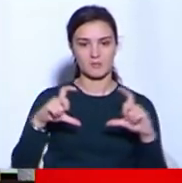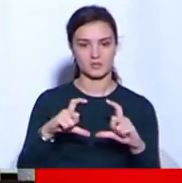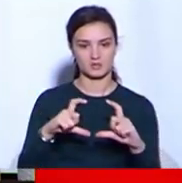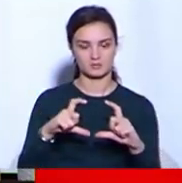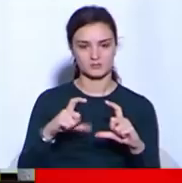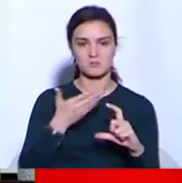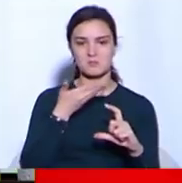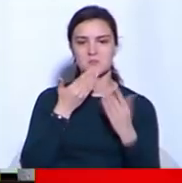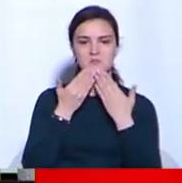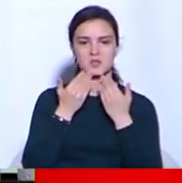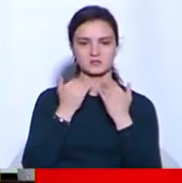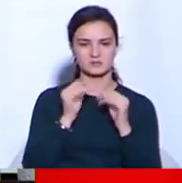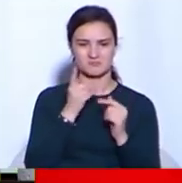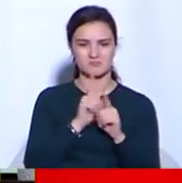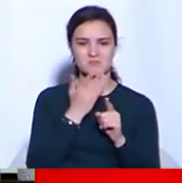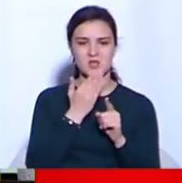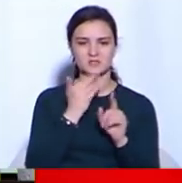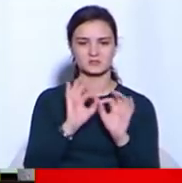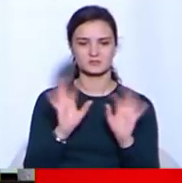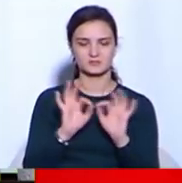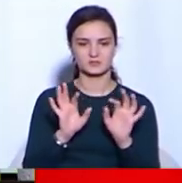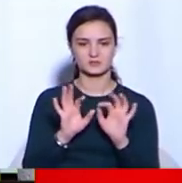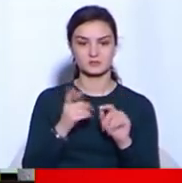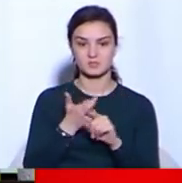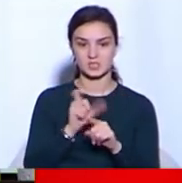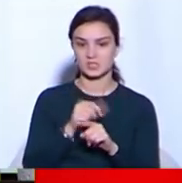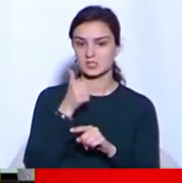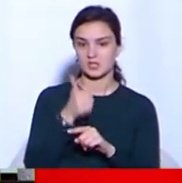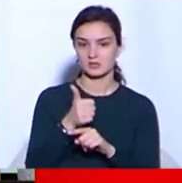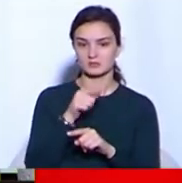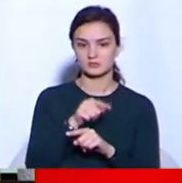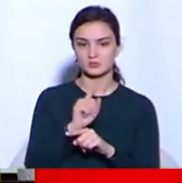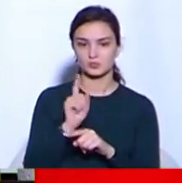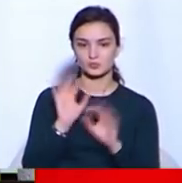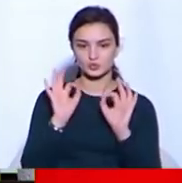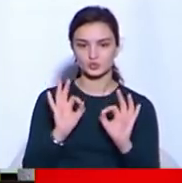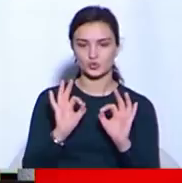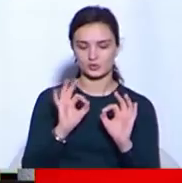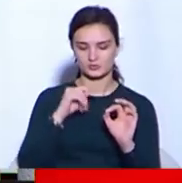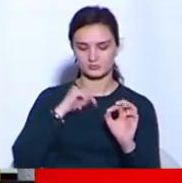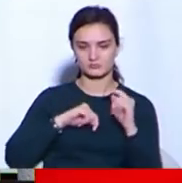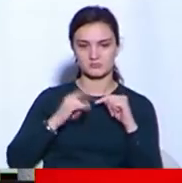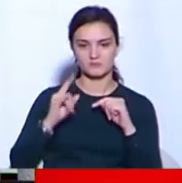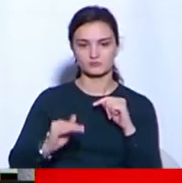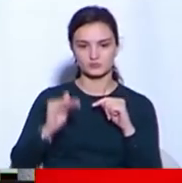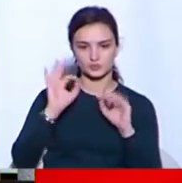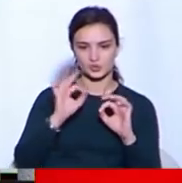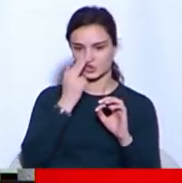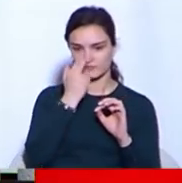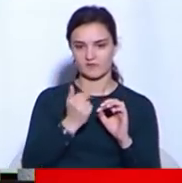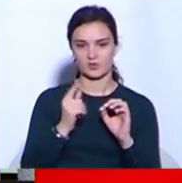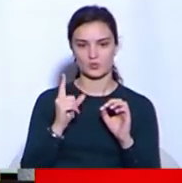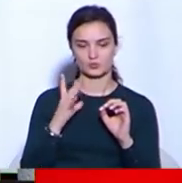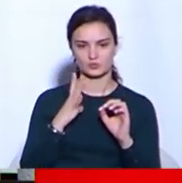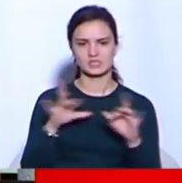თებში. მარტივი ხრიკია, მაგრამ ძალიან კარგი ინსტრუმენტი იმისათვის, რომ სწორი ჩვევები ჩამოვაყალიბოთ ოჯახში. რა თქმა